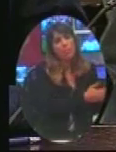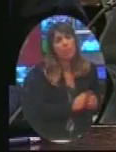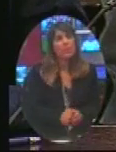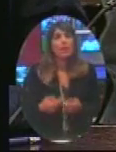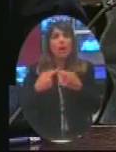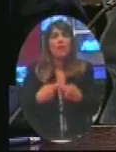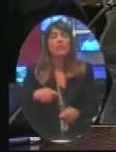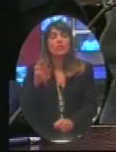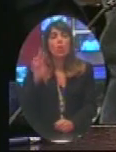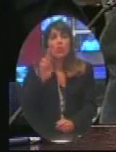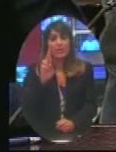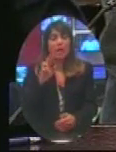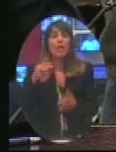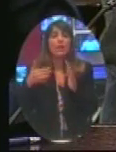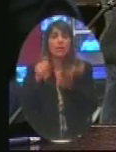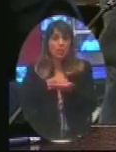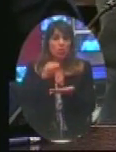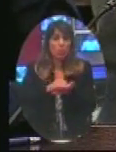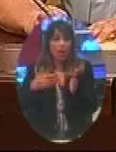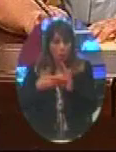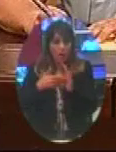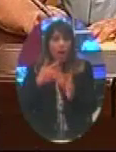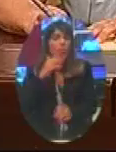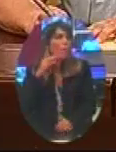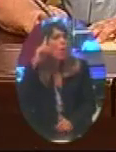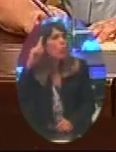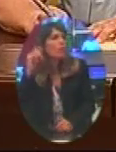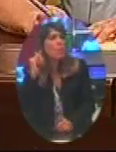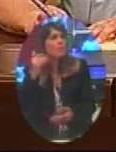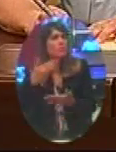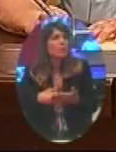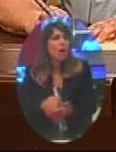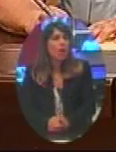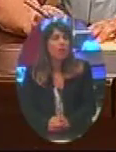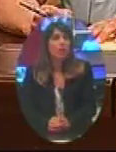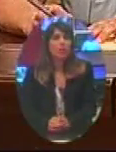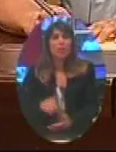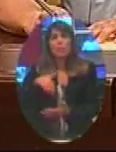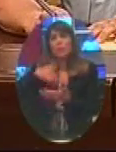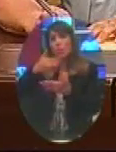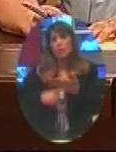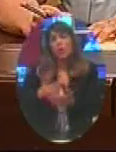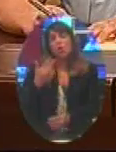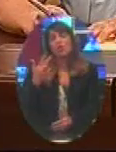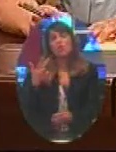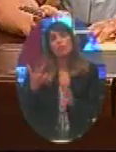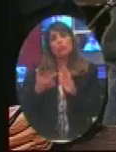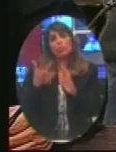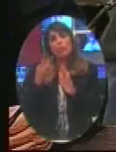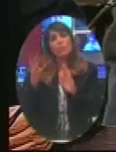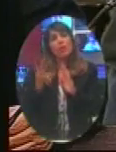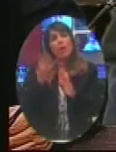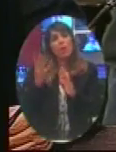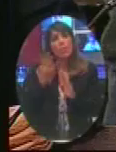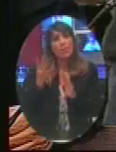בעברו, סיפר מה הוא יודע על המסמך. במסמך יש 3 או 4 מקרים שקשורים לחבר הכנסת והשר לשעבר פואד